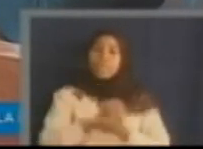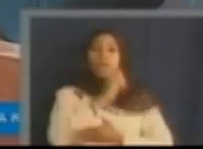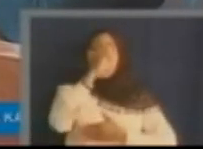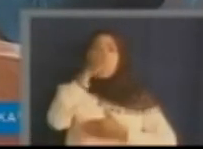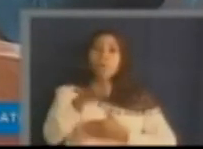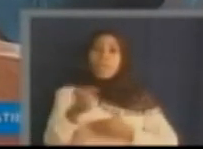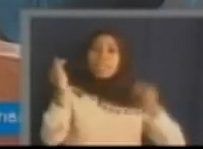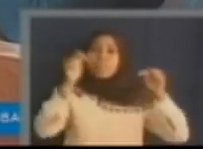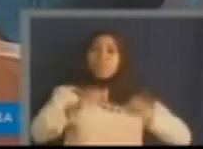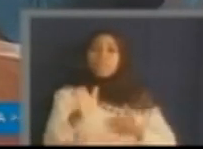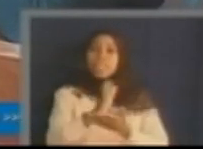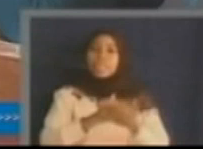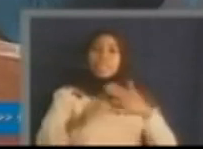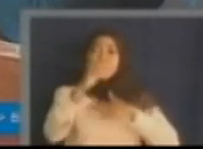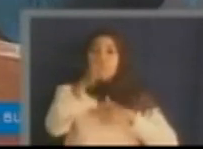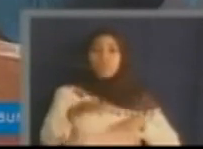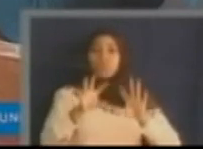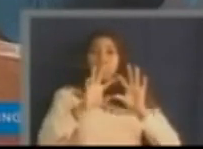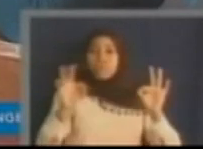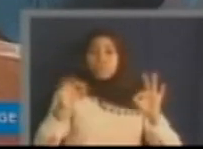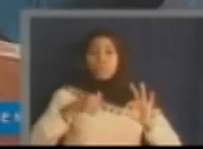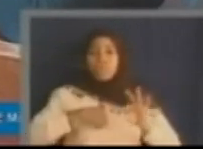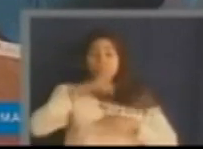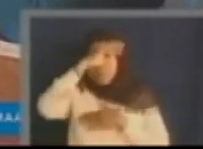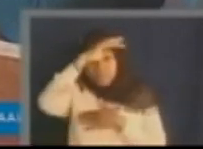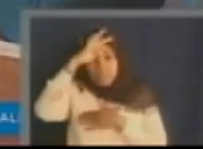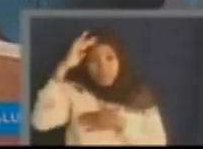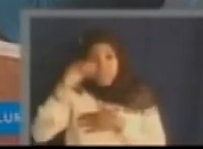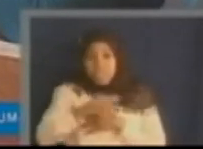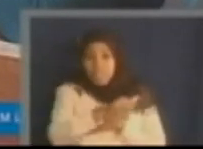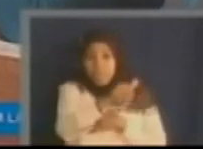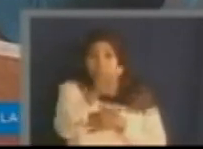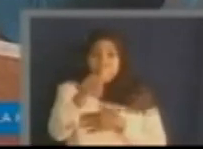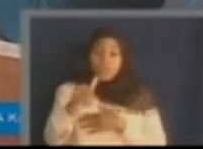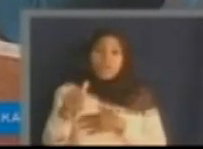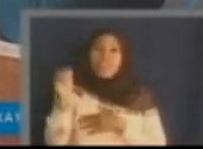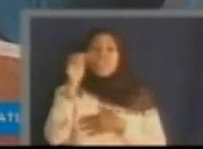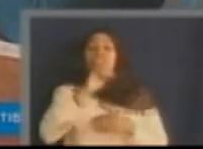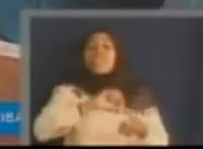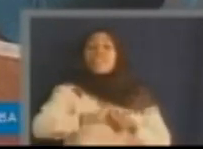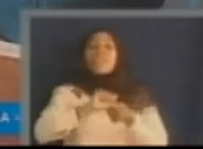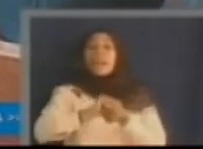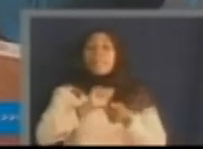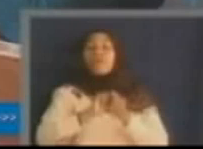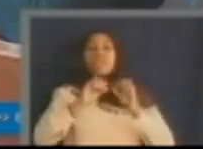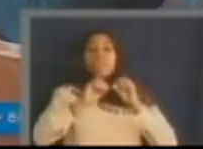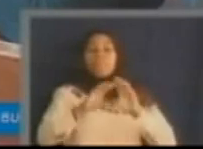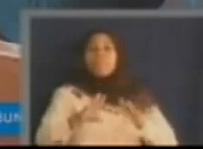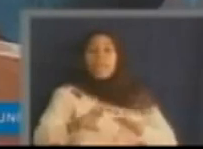mimi sidhani kama kuna mchangiaji mwingine atakayefuatia mwenye jipya, kwa nini tusifike mahali tufanye maamuzi?